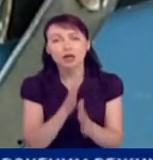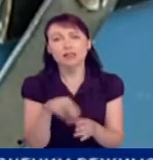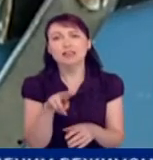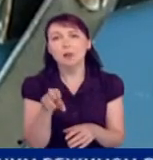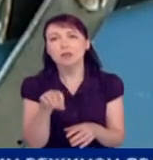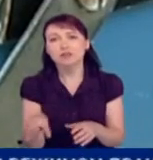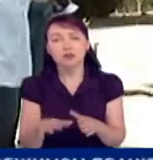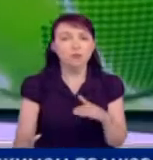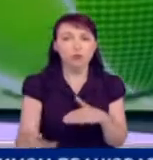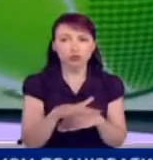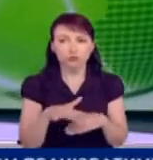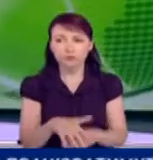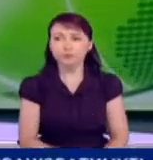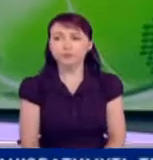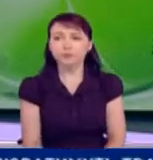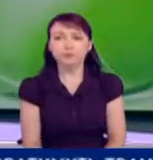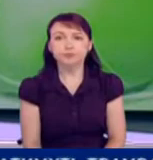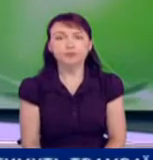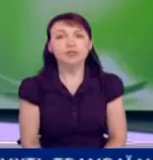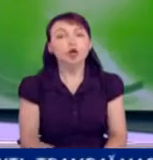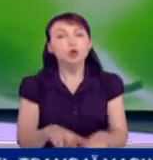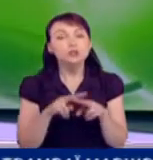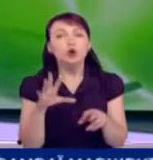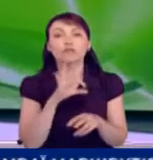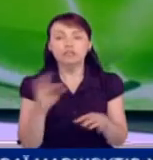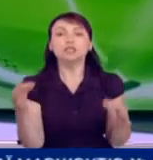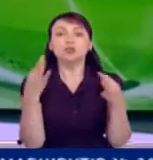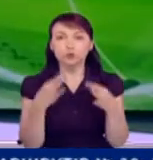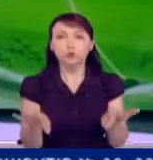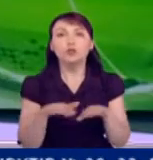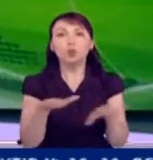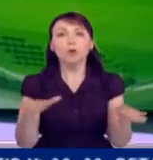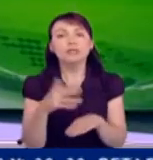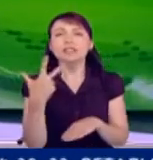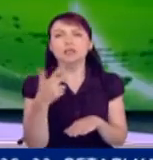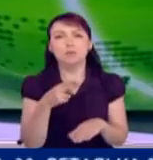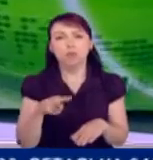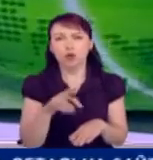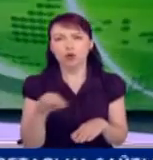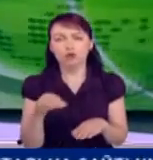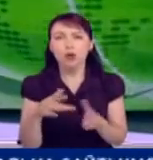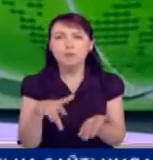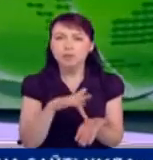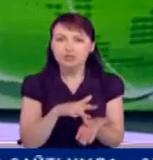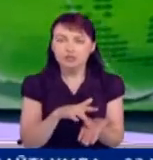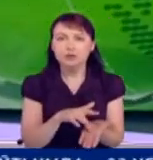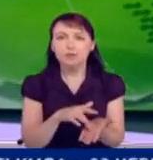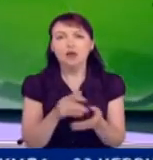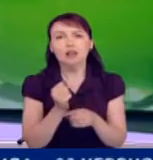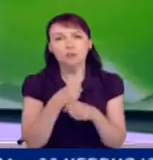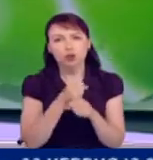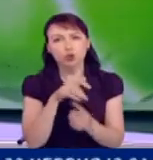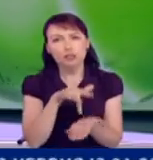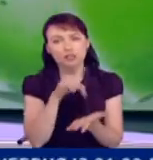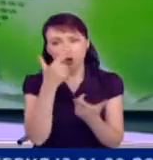Деміївській площах. У столиці офіційно дозволили купатися на 3 пляжах. Міський лабораторний центр